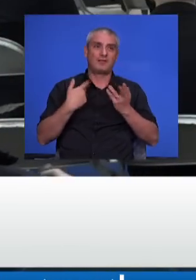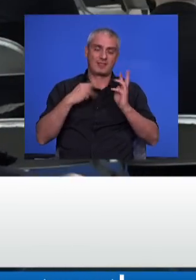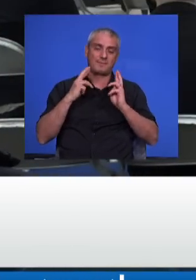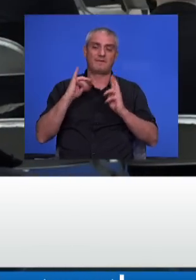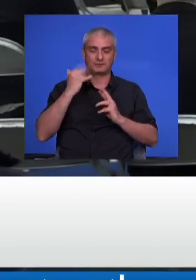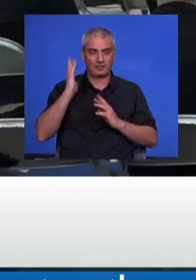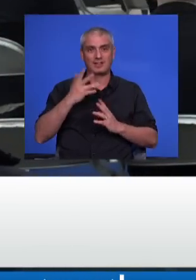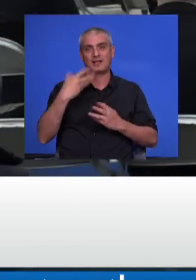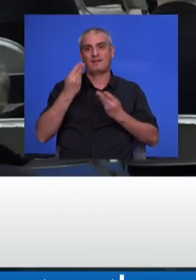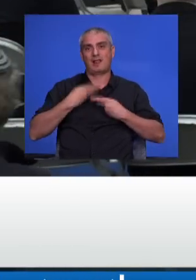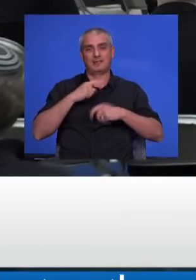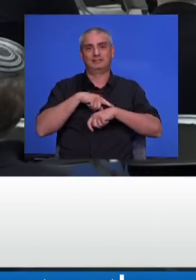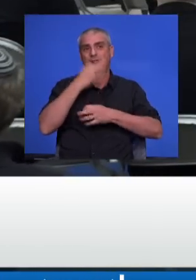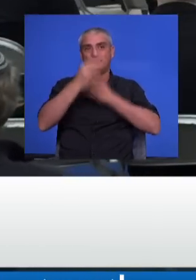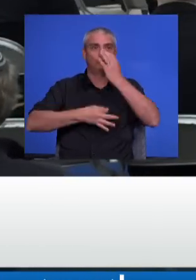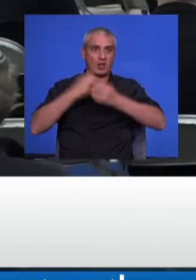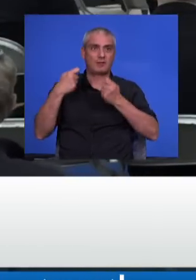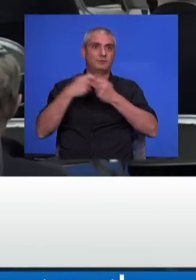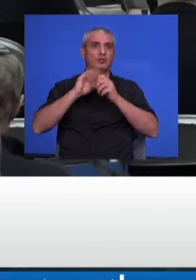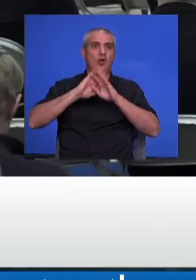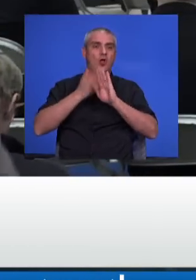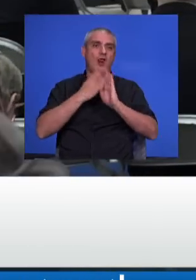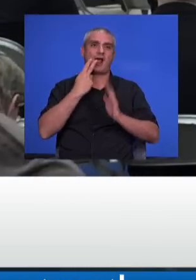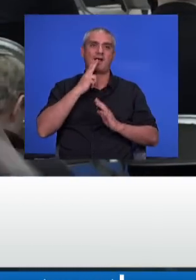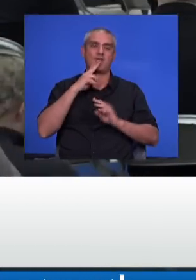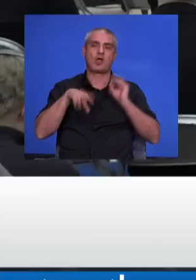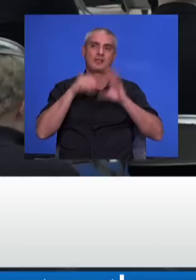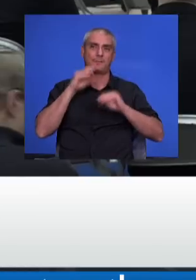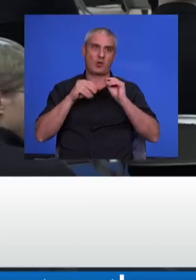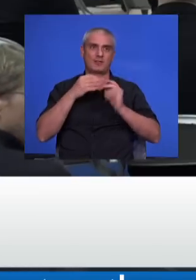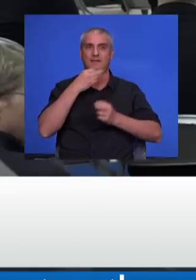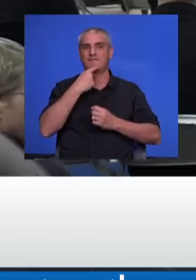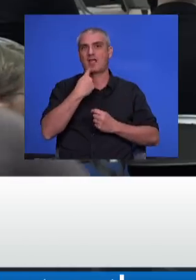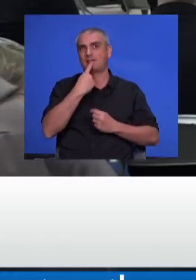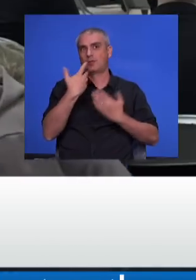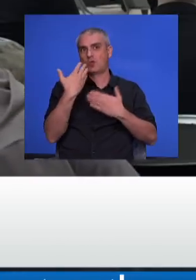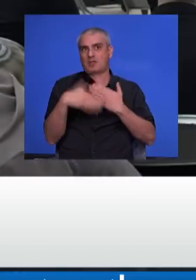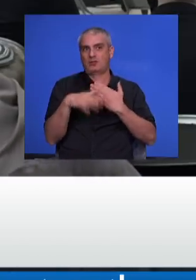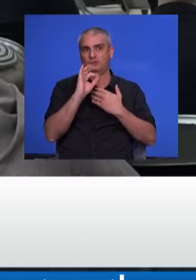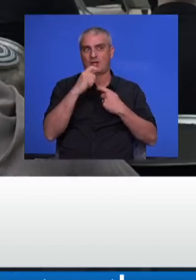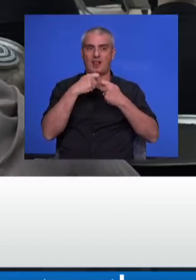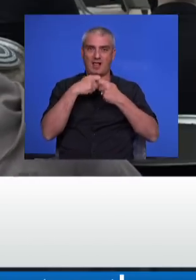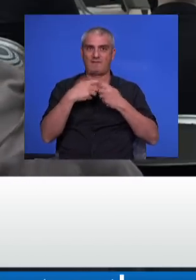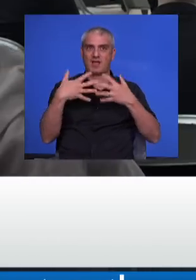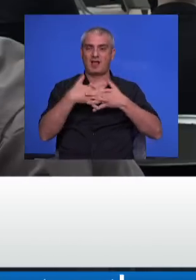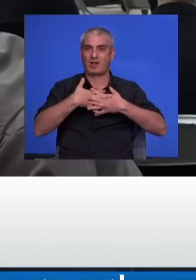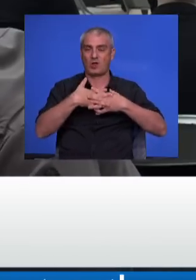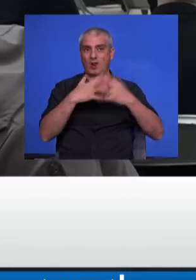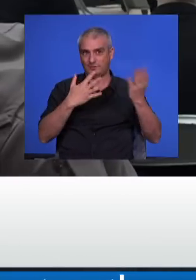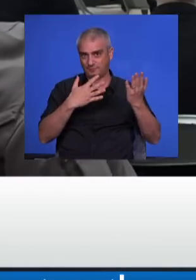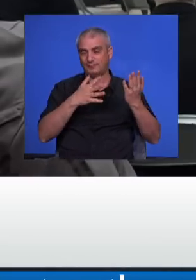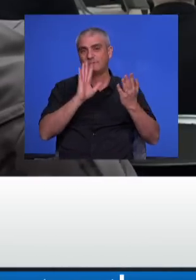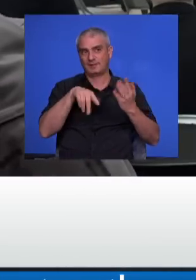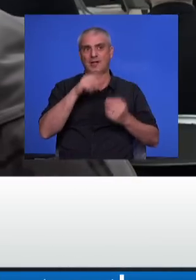גם שאלות. נוכל לשאול לגבי כל הבטחות הבחירות וההתבטאויות האחרונות של חברי הקואליציה, גם